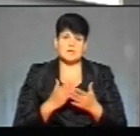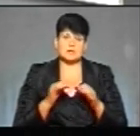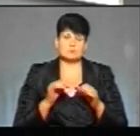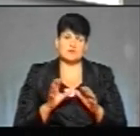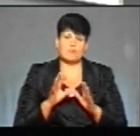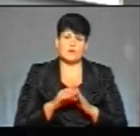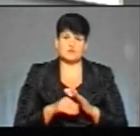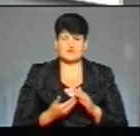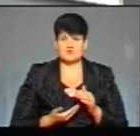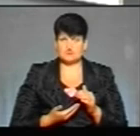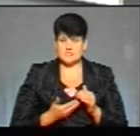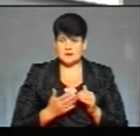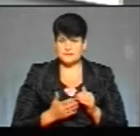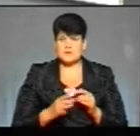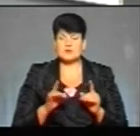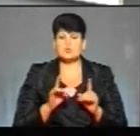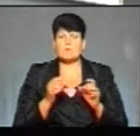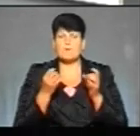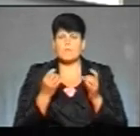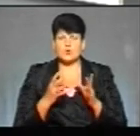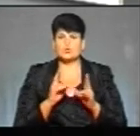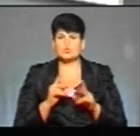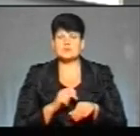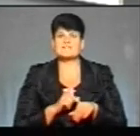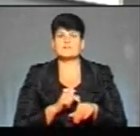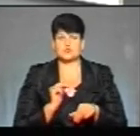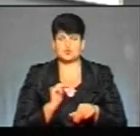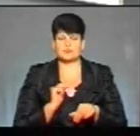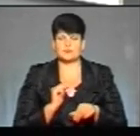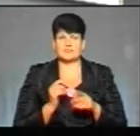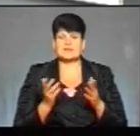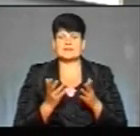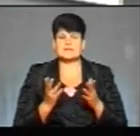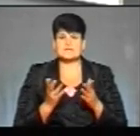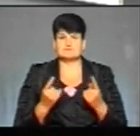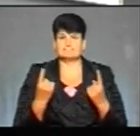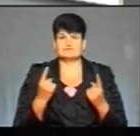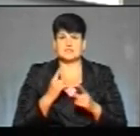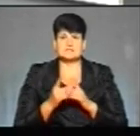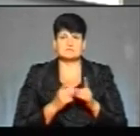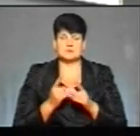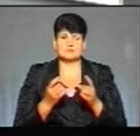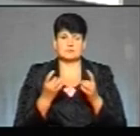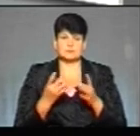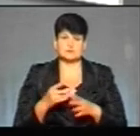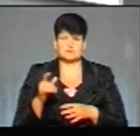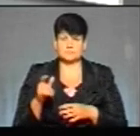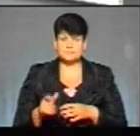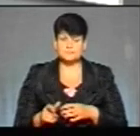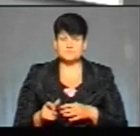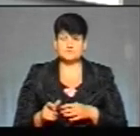життя. Щоб просто хтось відчув якісь шалені зміни для простого пересічного жителя, я думаю,